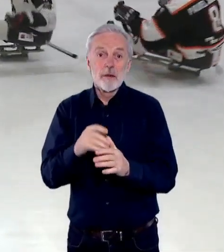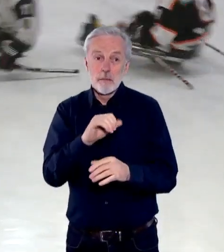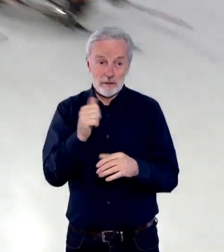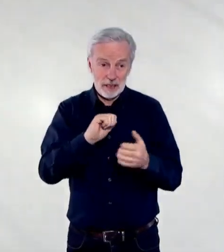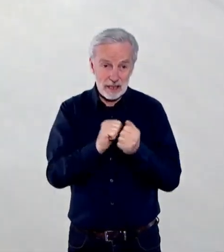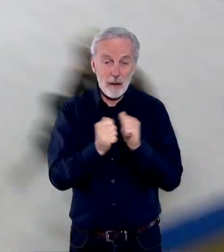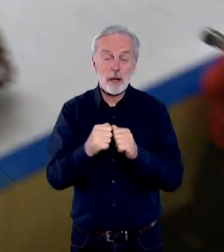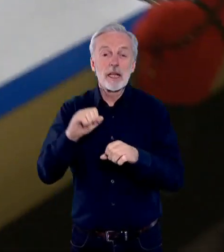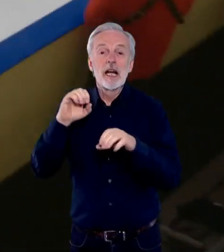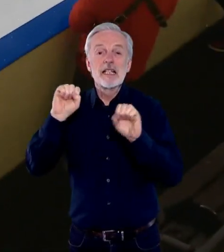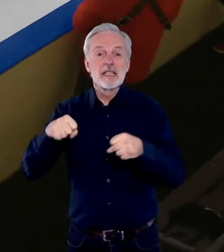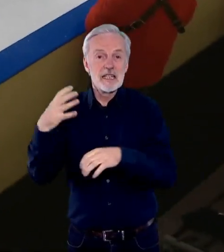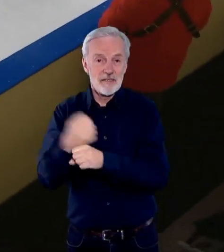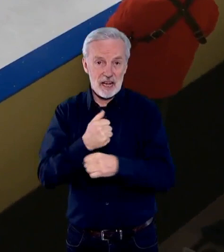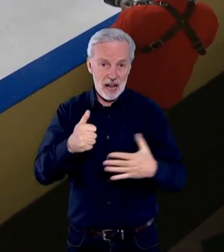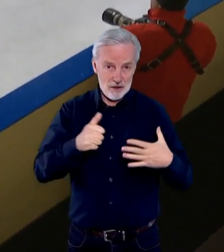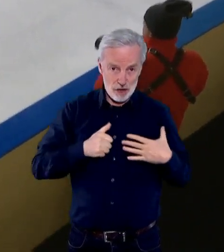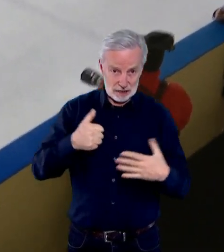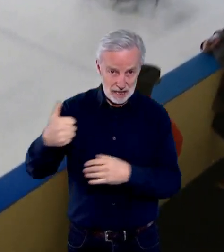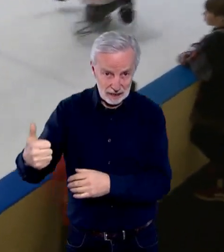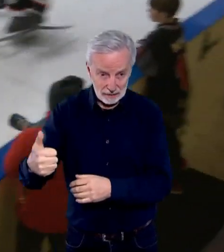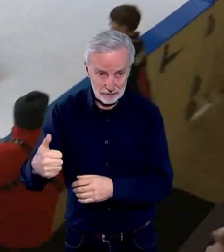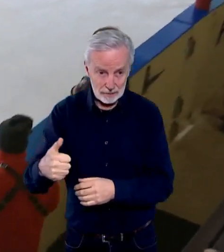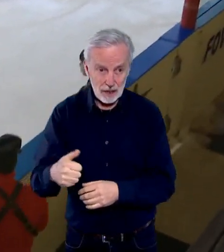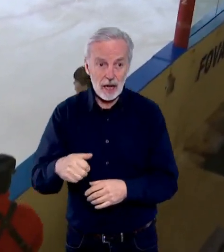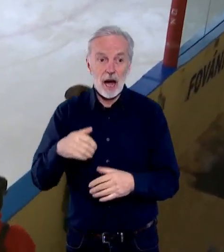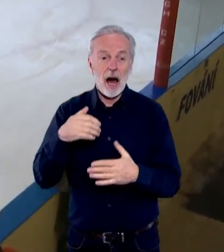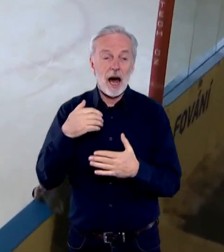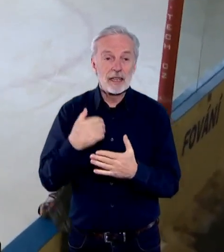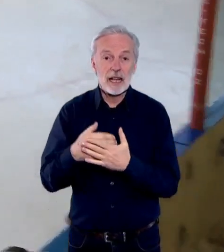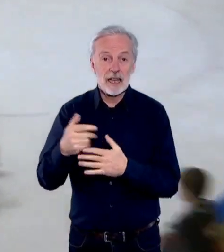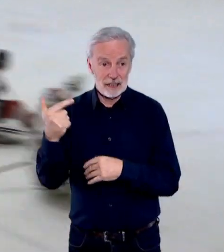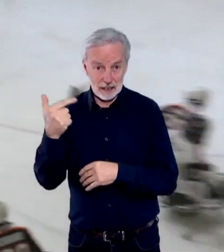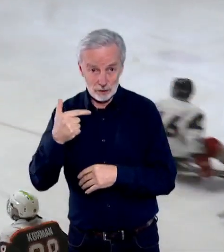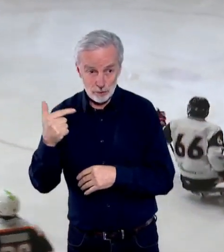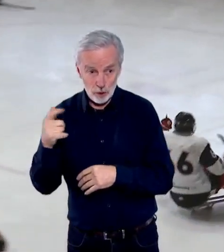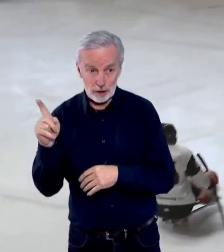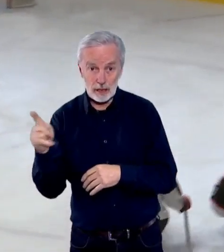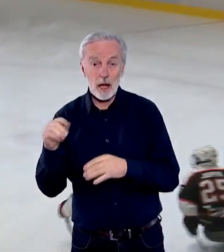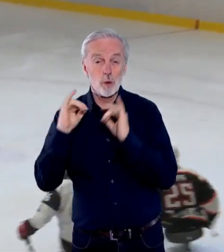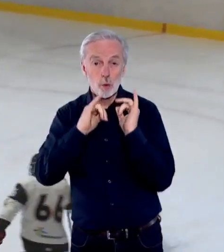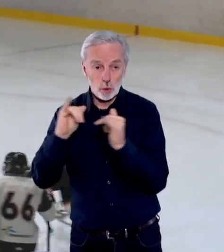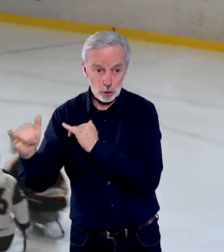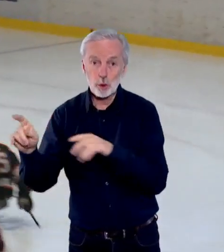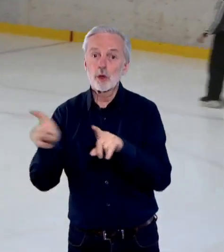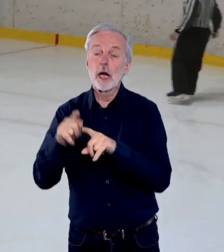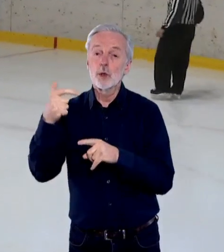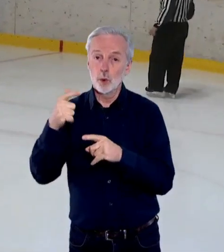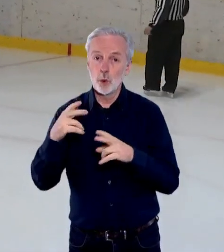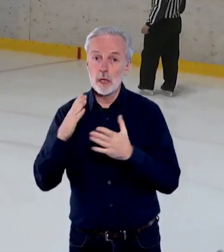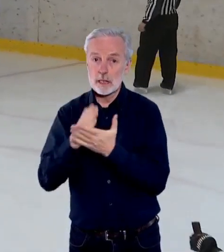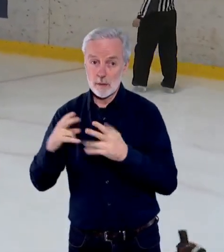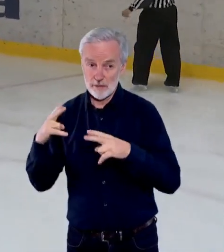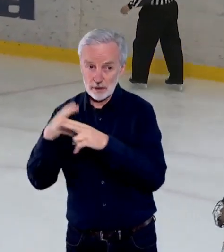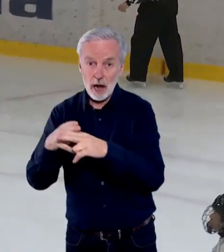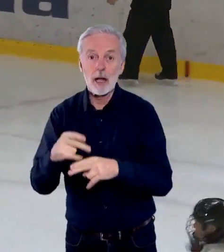branky rozdělili rovným dílem Zdeněk Hábl s Martinem Jopou. A právě tahle dvojice řádila i ve druhém semifinále. První branku si v 9.